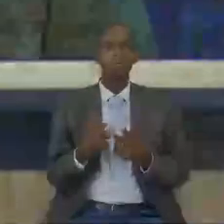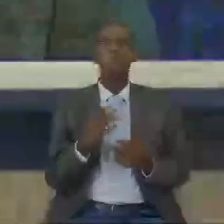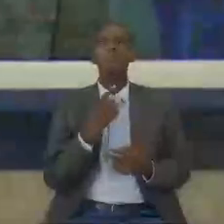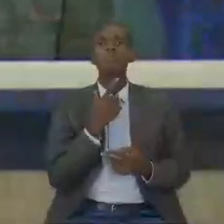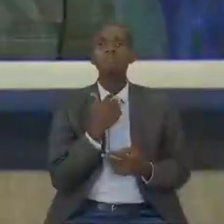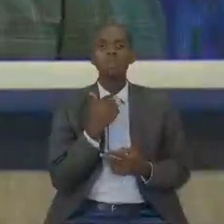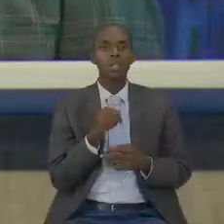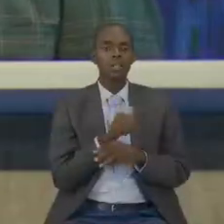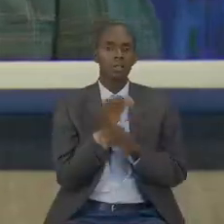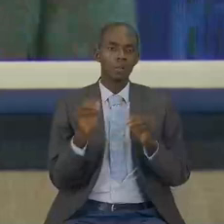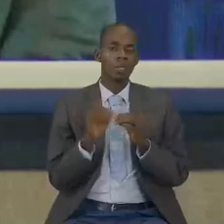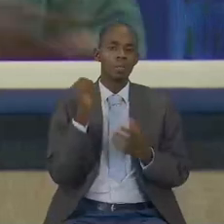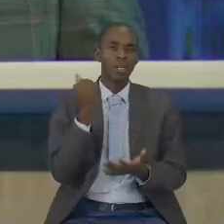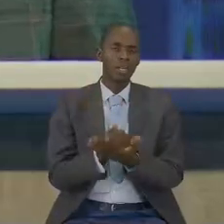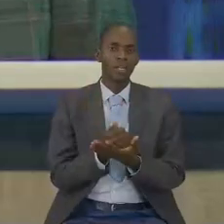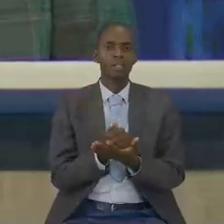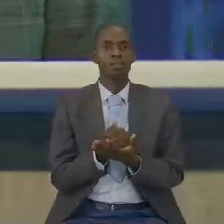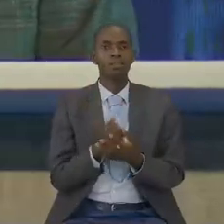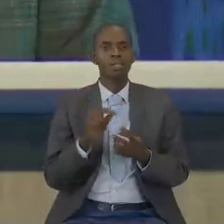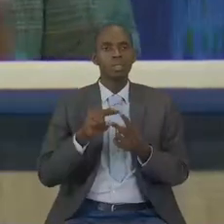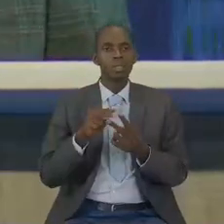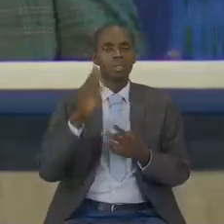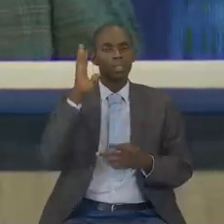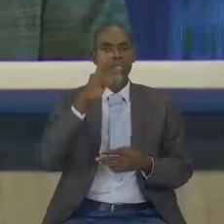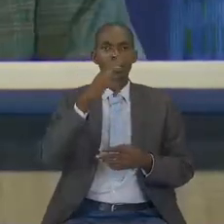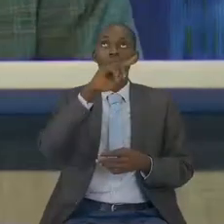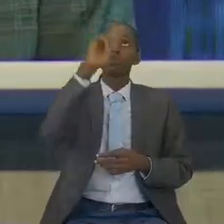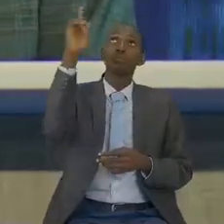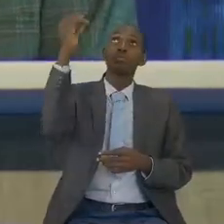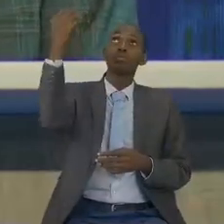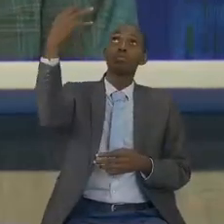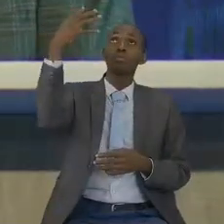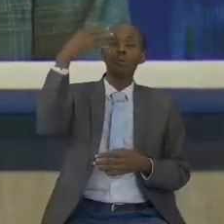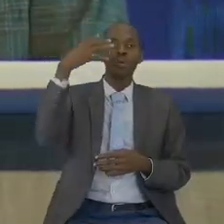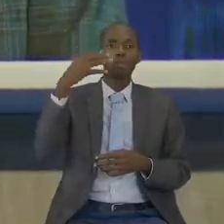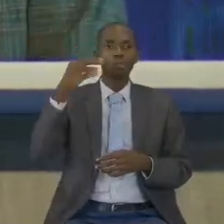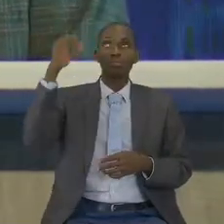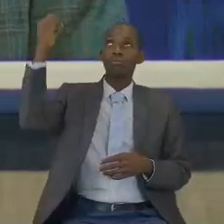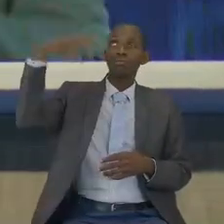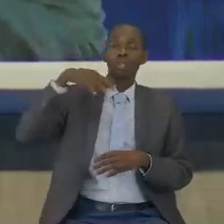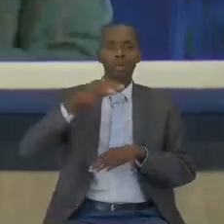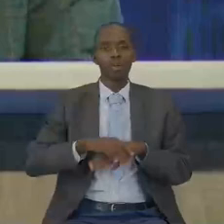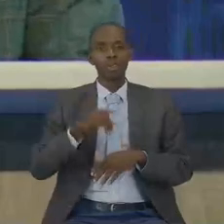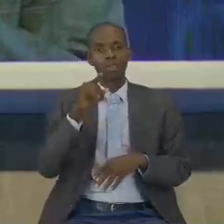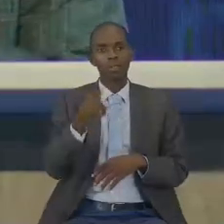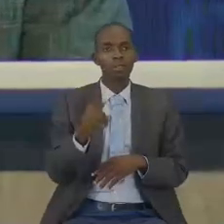Ils n'auront plus soif. Et le soleil ne les frappera point.